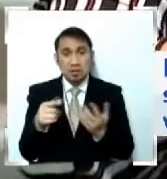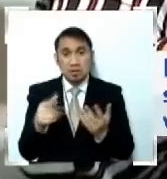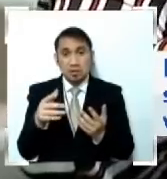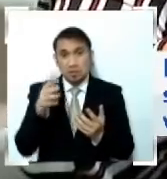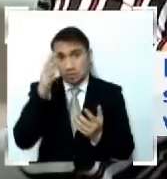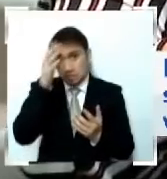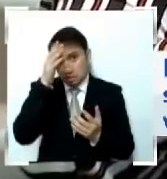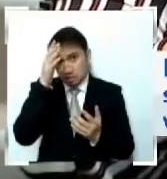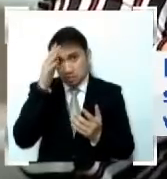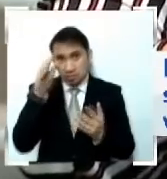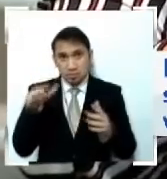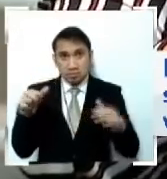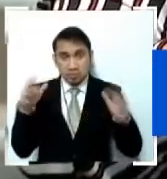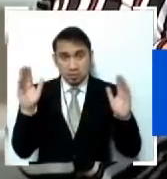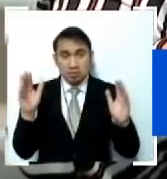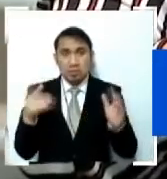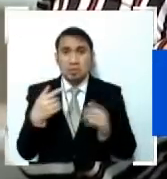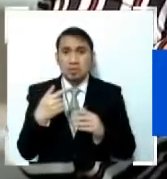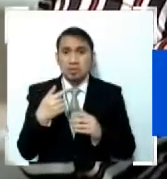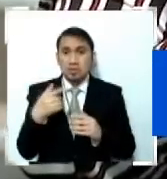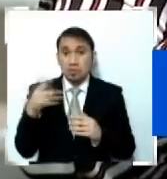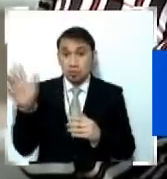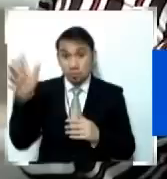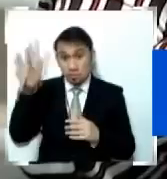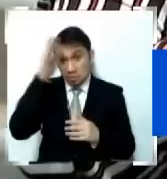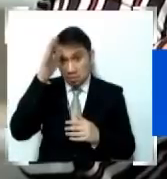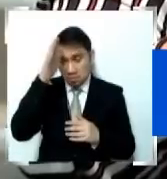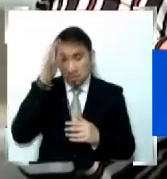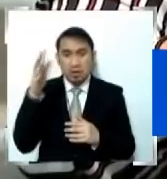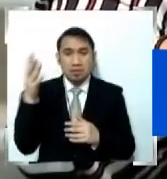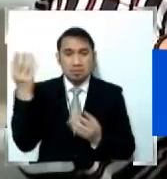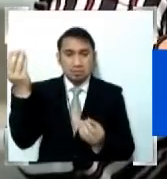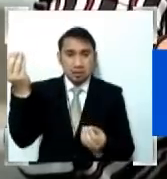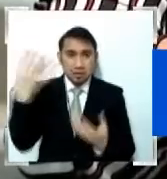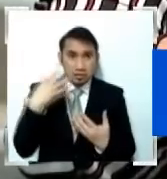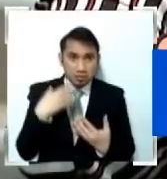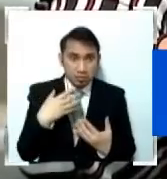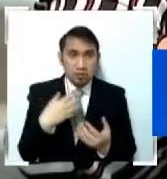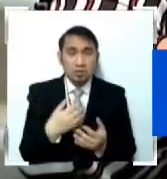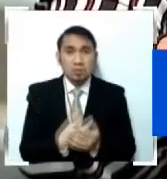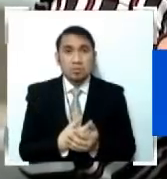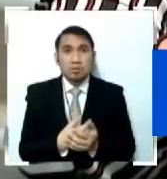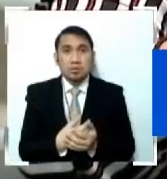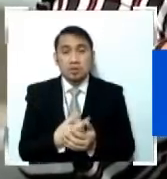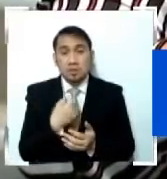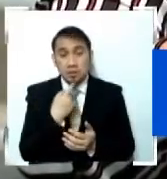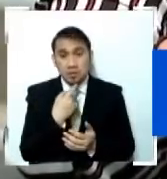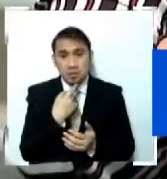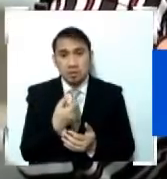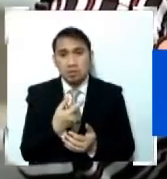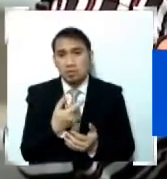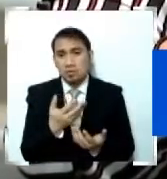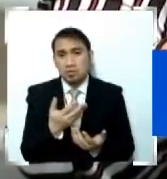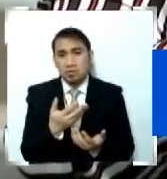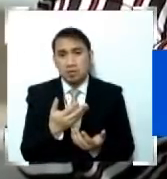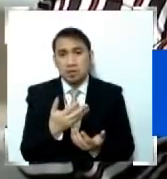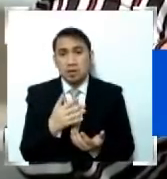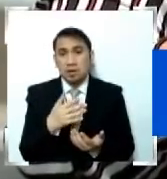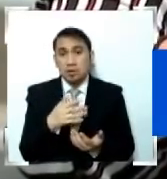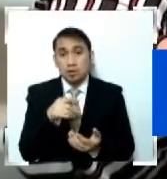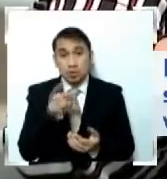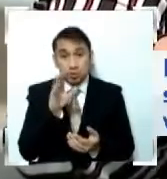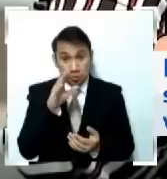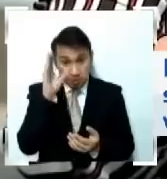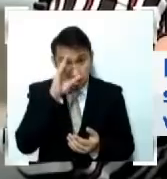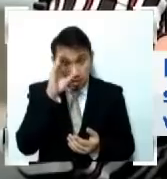gabi, tumawag sa akin yung father, nagsabi siya sa akin na, "Ma'am, anak ko po yung hinahanap niyo."